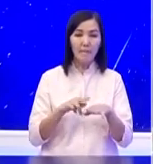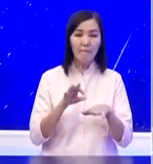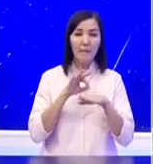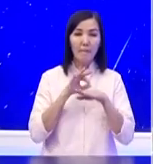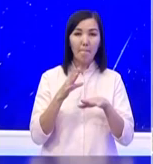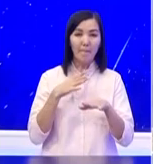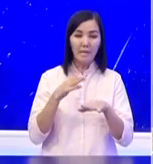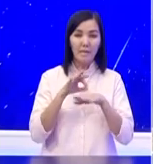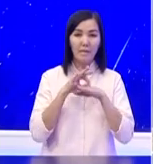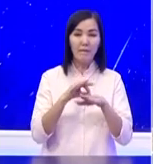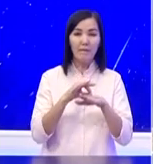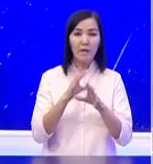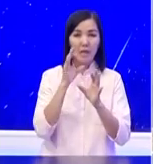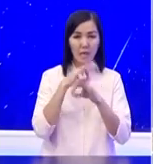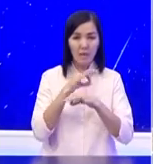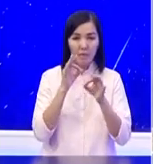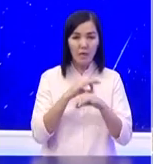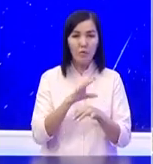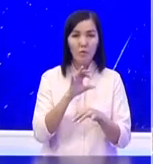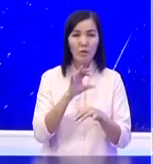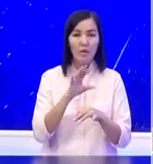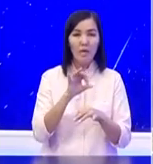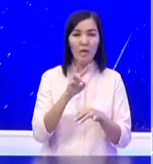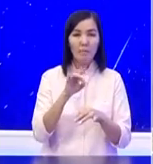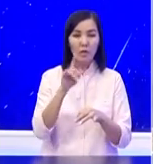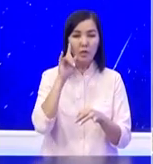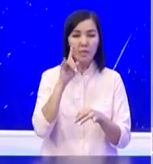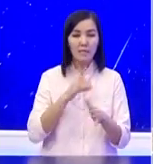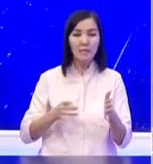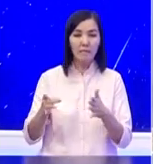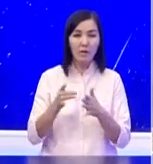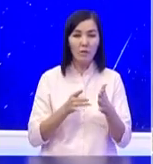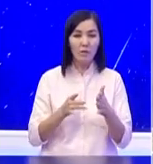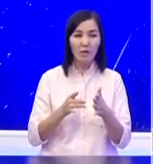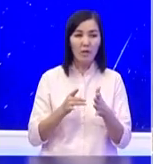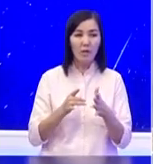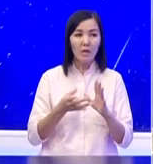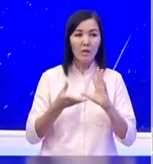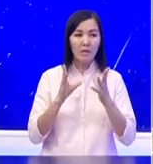покупали лабораторию для Мишказахского района по определению